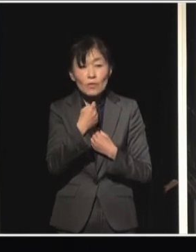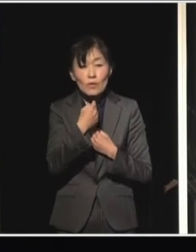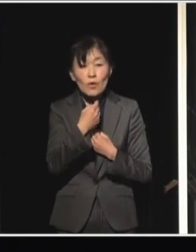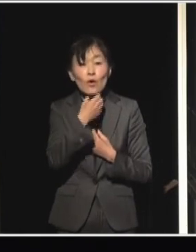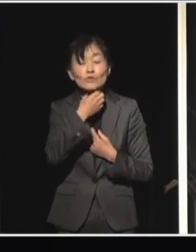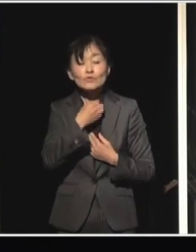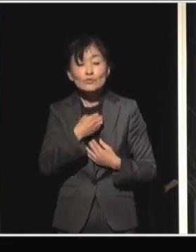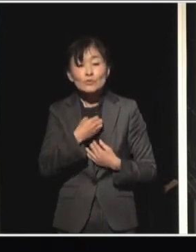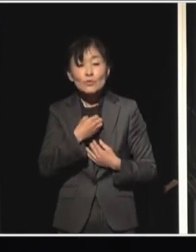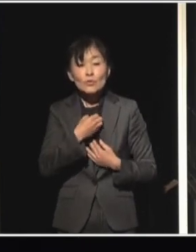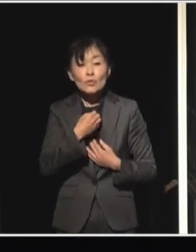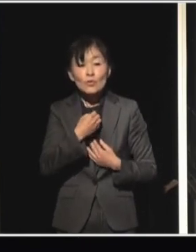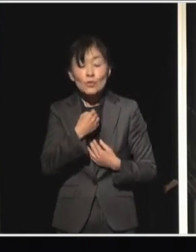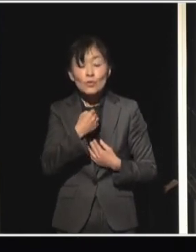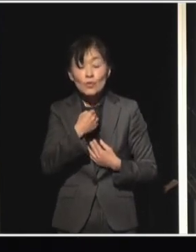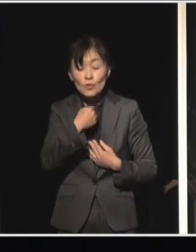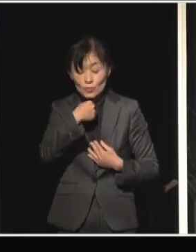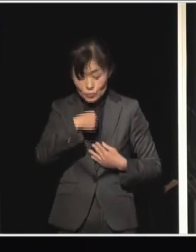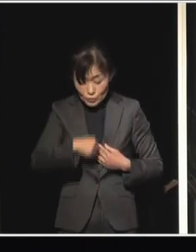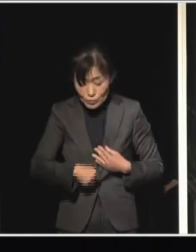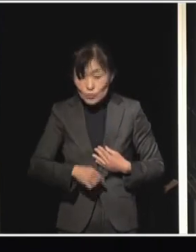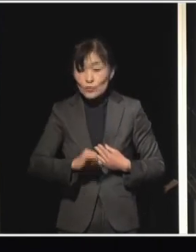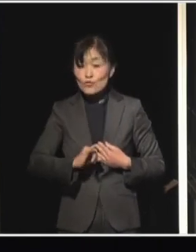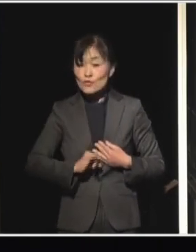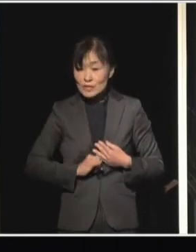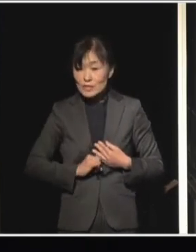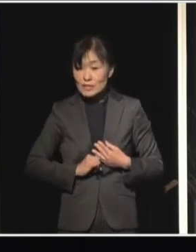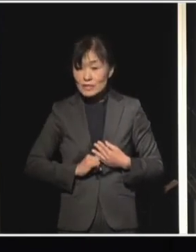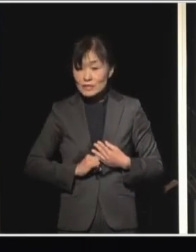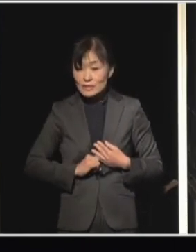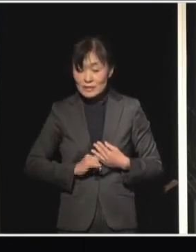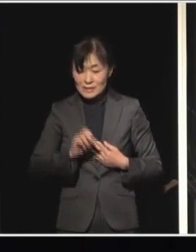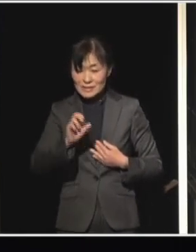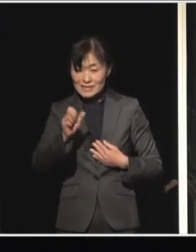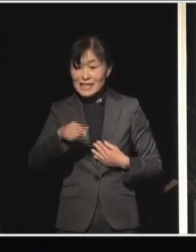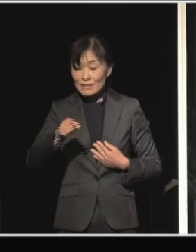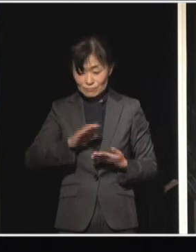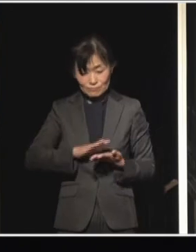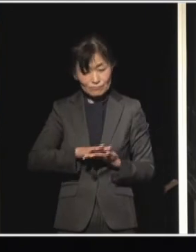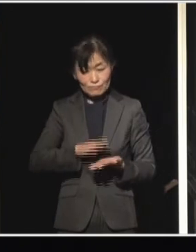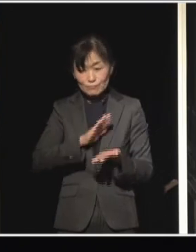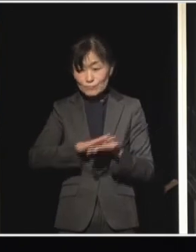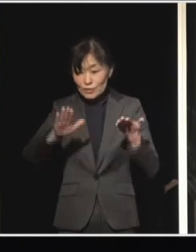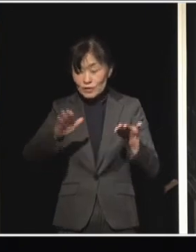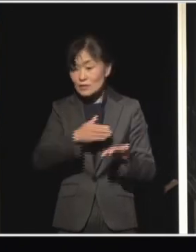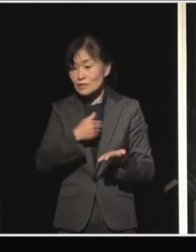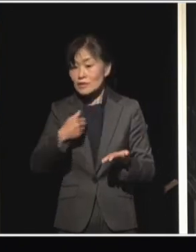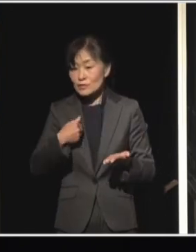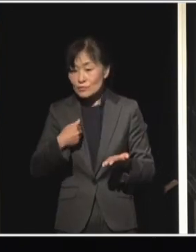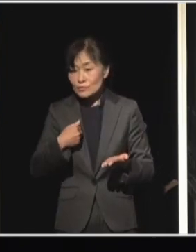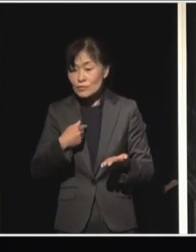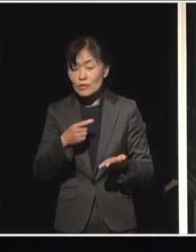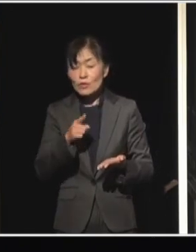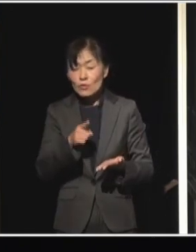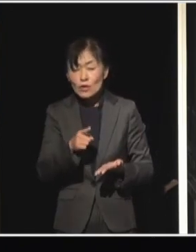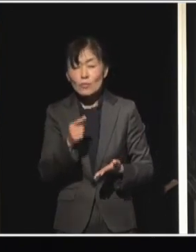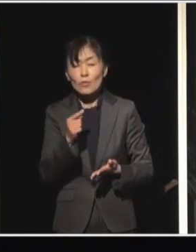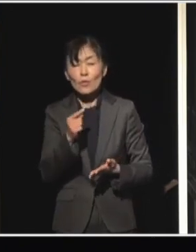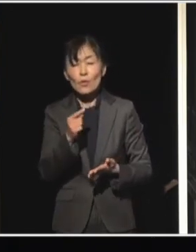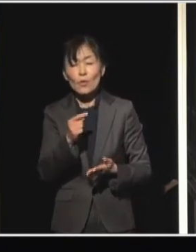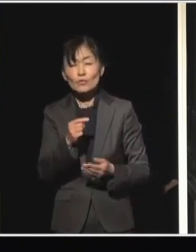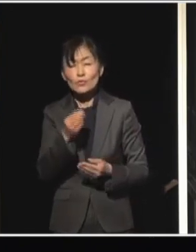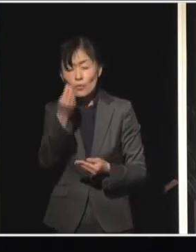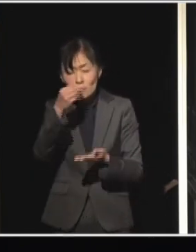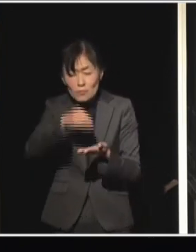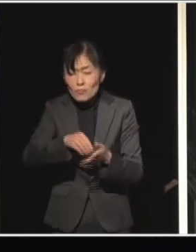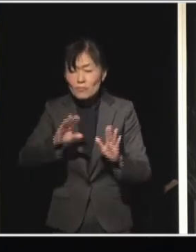街に入ってしまう遺産よりウイさ c でしょうこれも実は科学で根拠は全くないゲームんですけれどもこういった